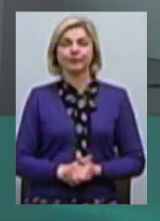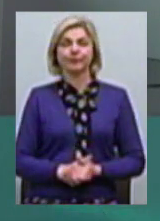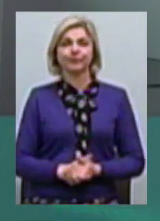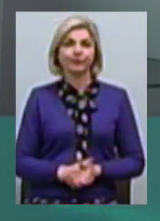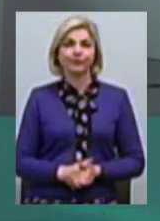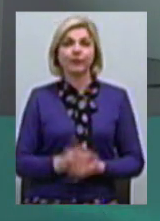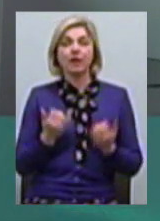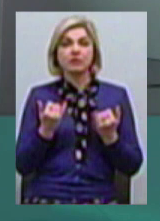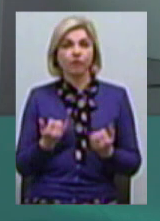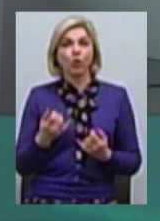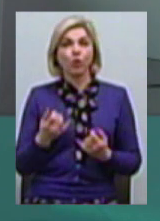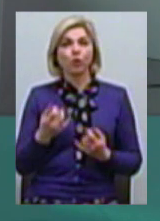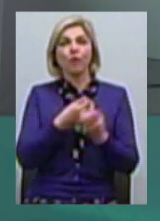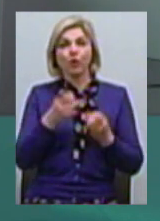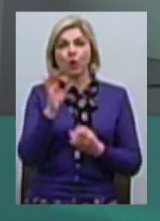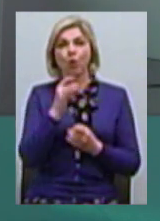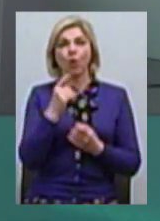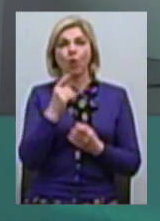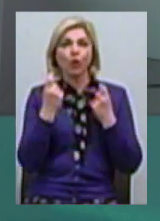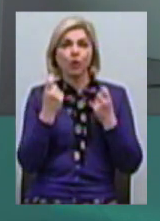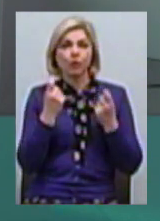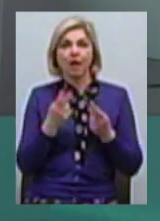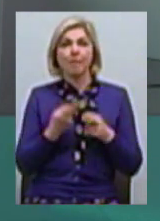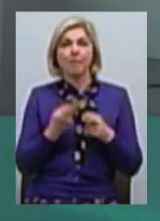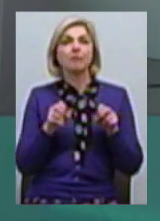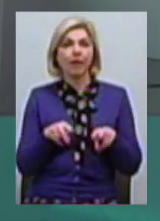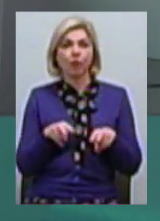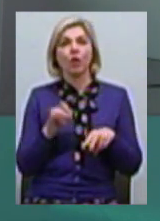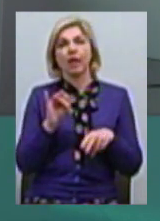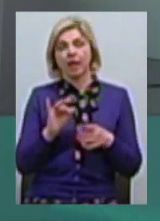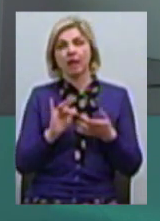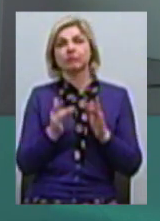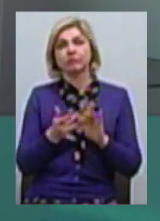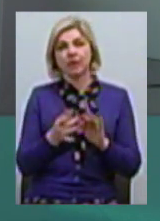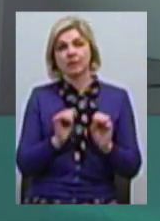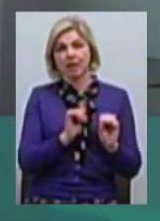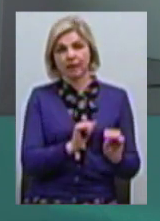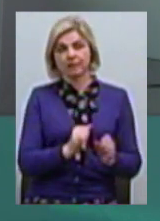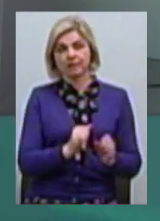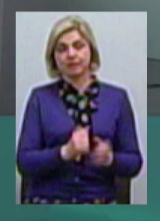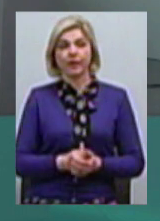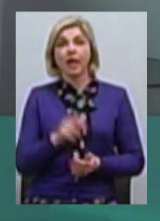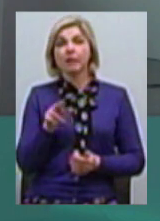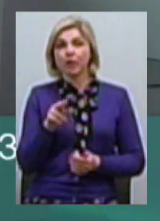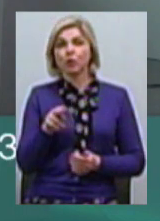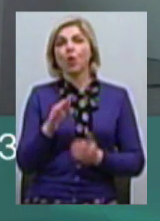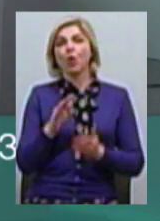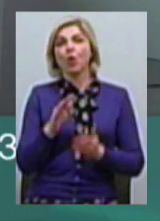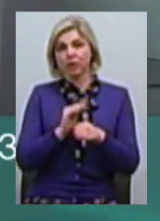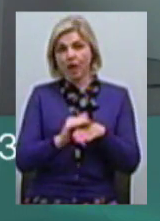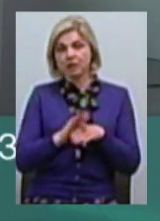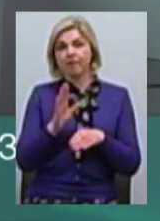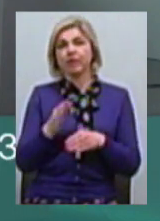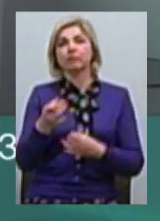76 92 33. Сьогодні ми говоримо про інформаційну безпеку та кіберзахист. Дмитро, будь ласка, у дискусії взяли